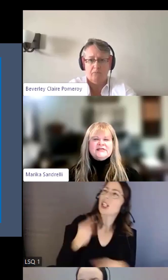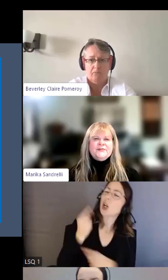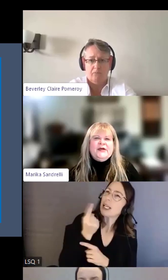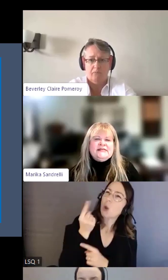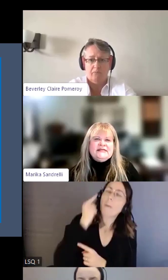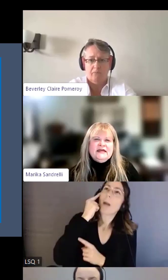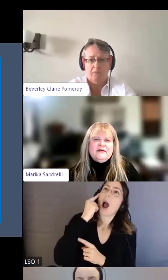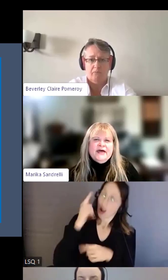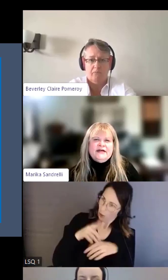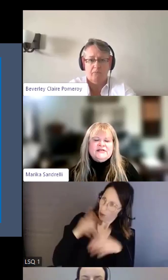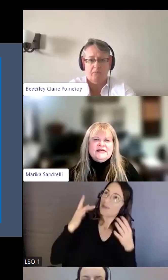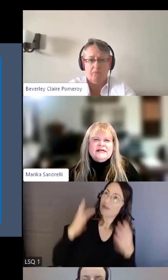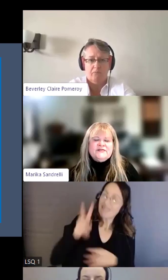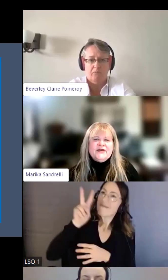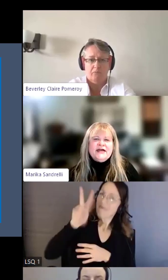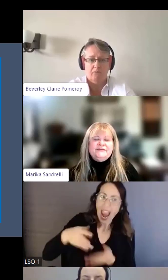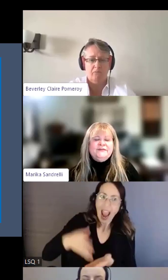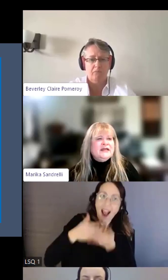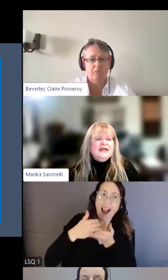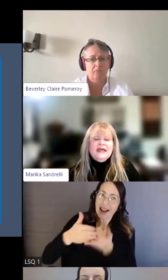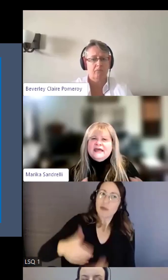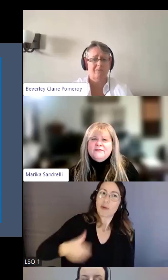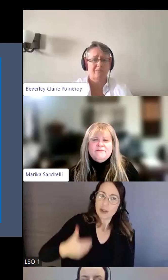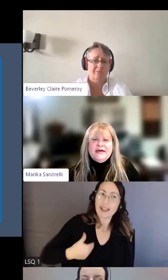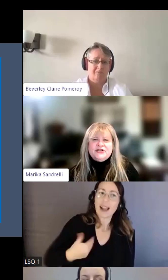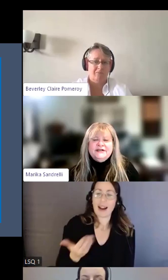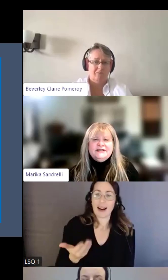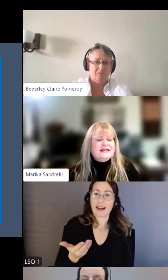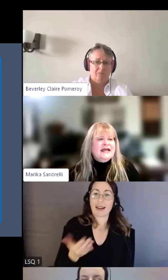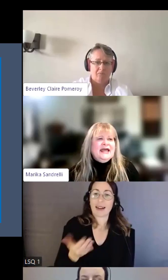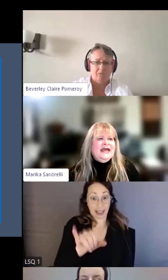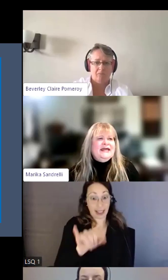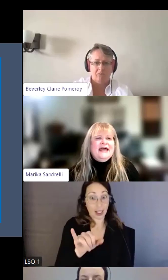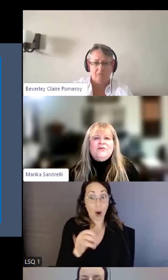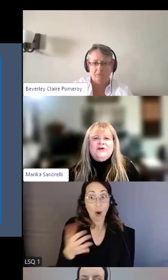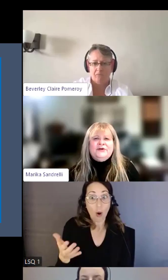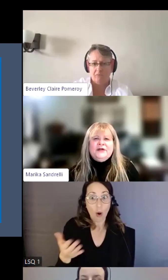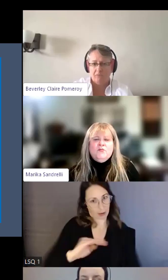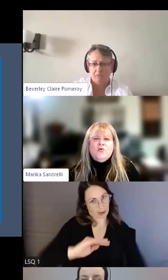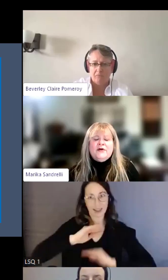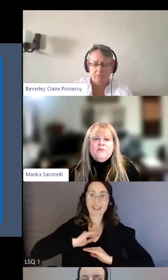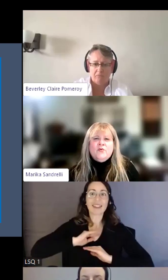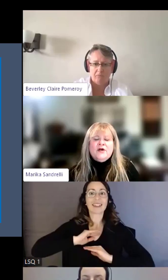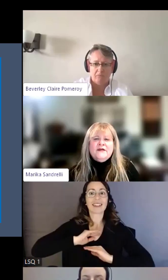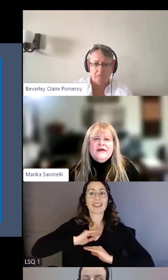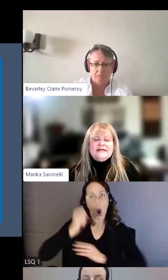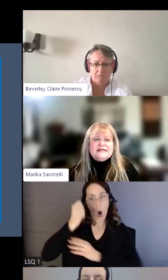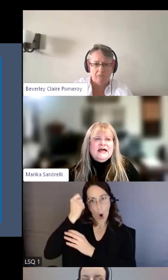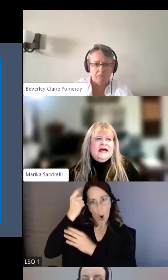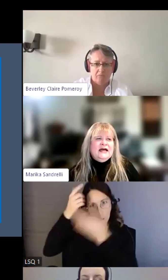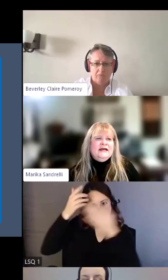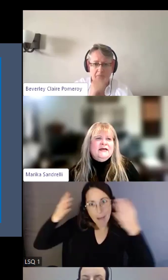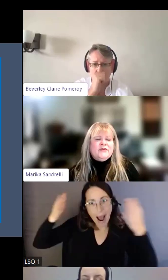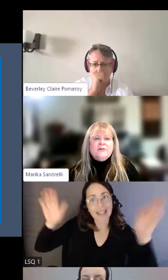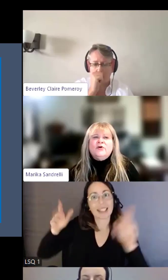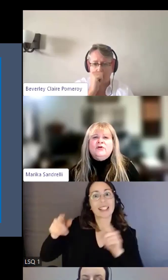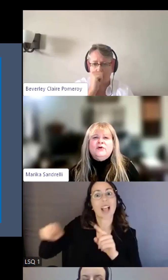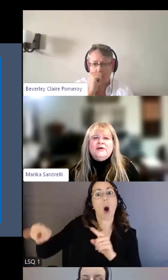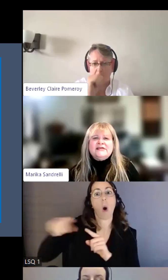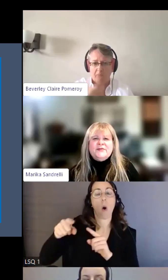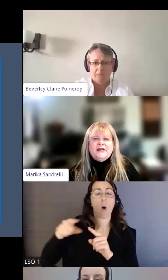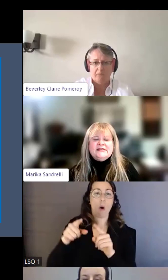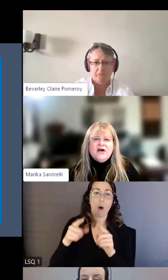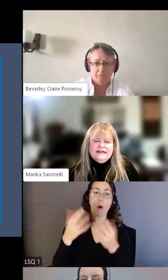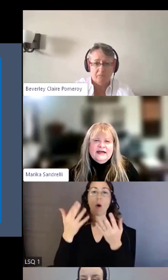vivez donc la satisfaction de la compassion. Ça peut être mesuré. On apprend davantage que les gens qui ressentent